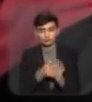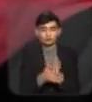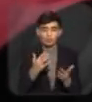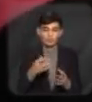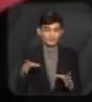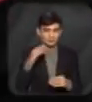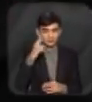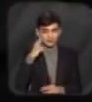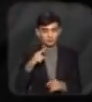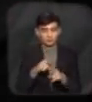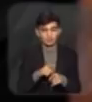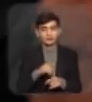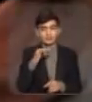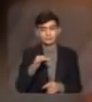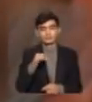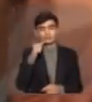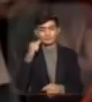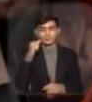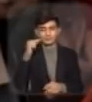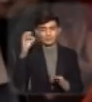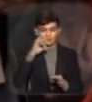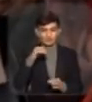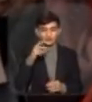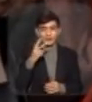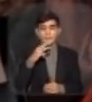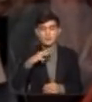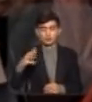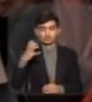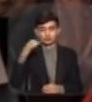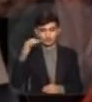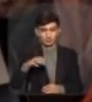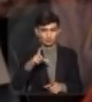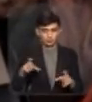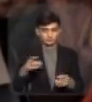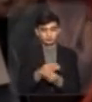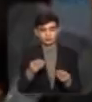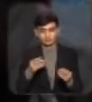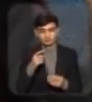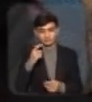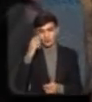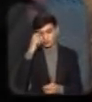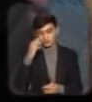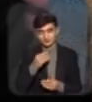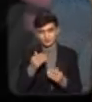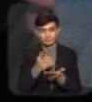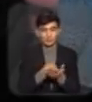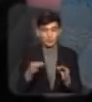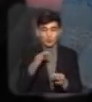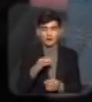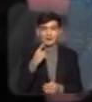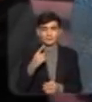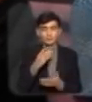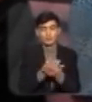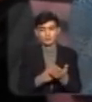Былтырдың өзінде атаулы әлеуметтік көмек 2 миллион 400 мың адамға тағайындалған, бірақ мемлекет ақшасының бір бөлігі нағыз мұқтаж жандарға